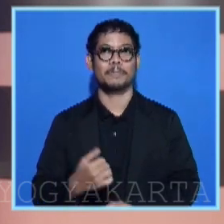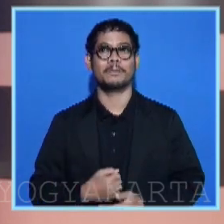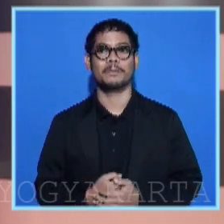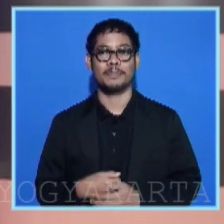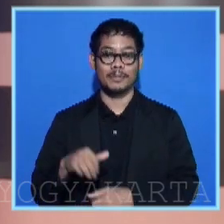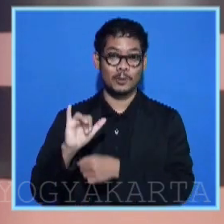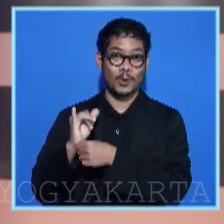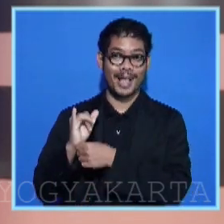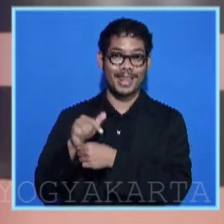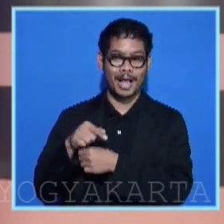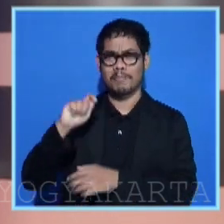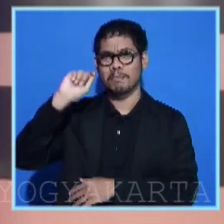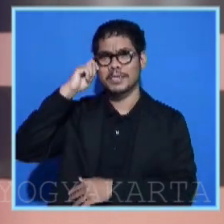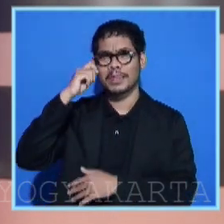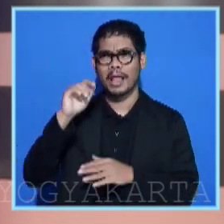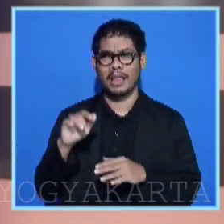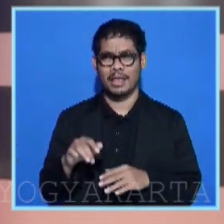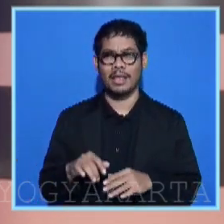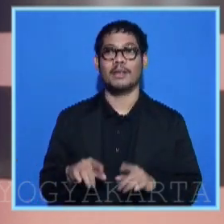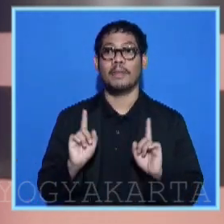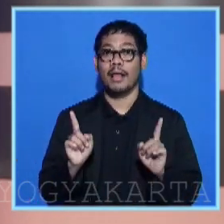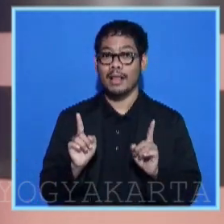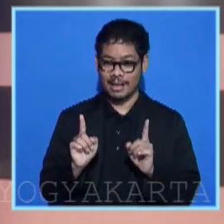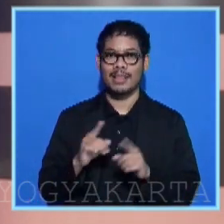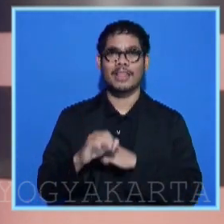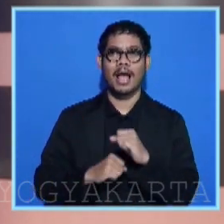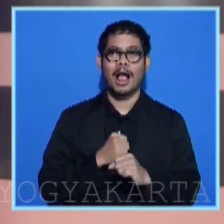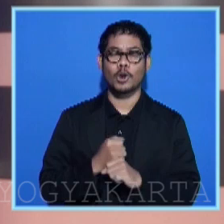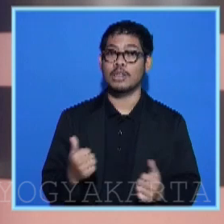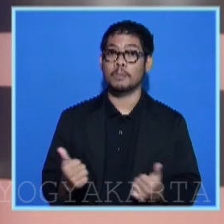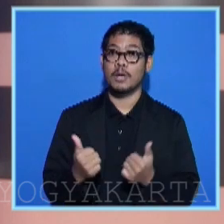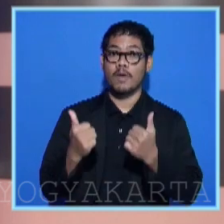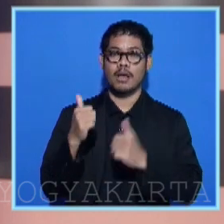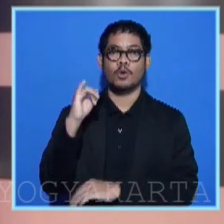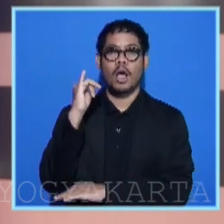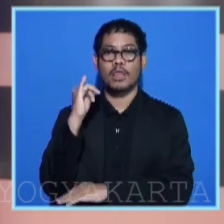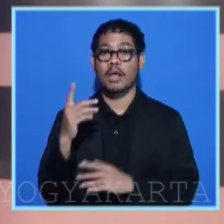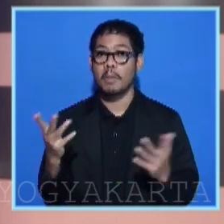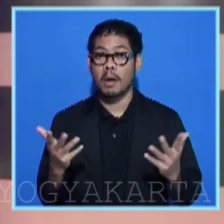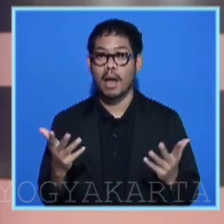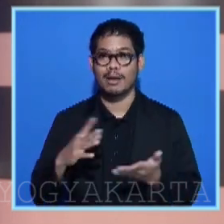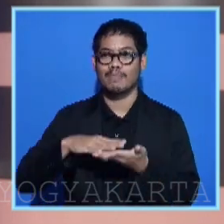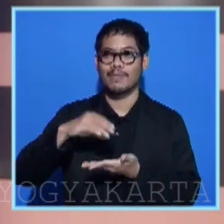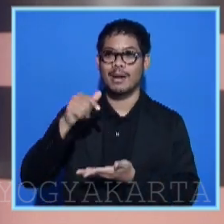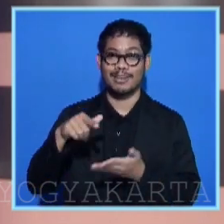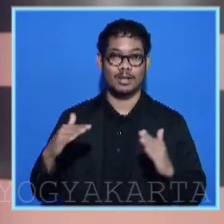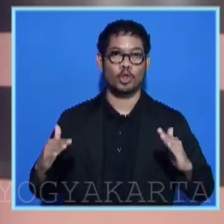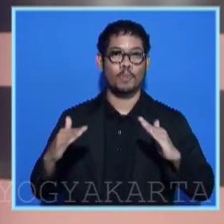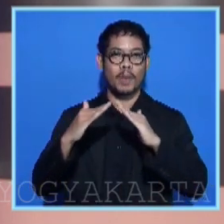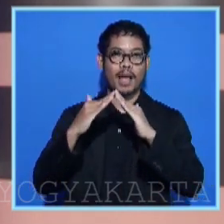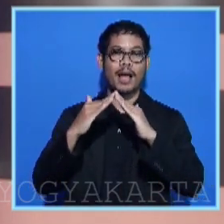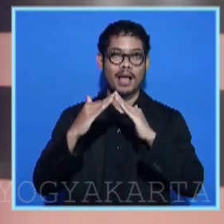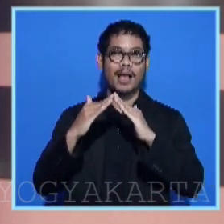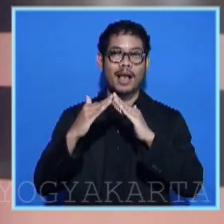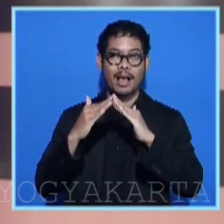Kota Yogyakarta memperingati 11 tahun keistimewaan Daerah Istimewa Yogyakarta dengan potong tumpeng. Puncak peringatan digelar